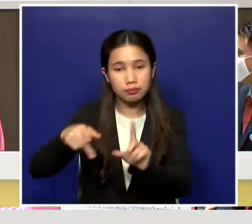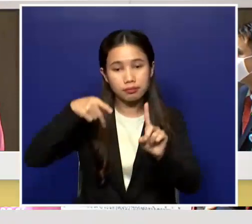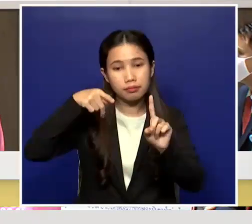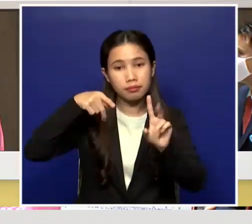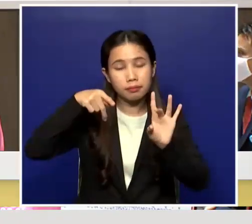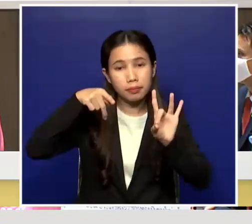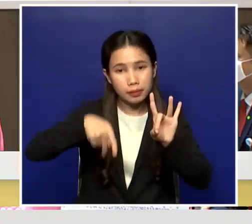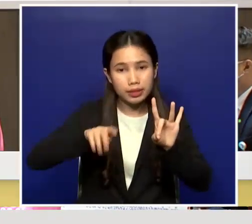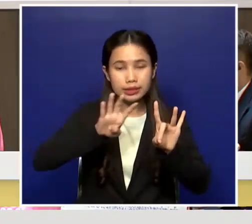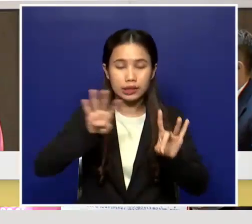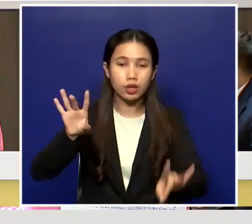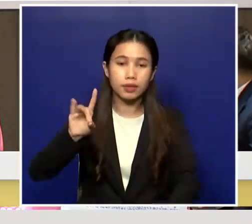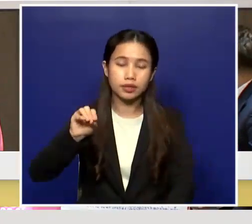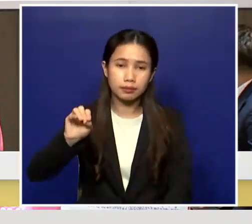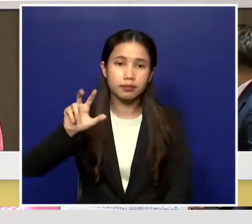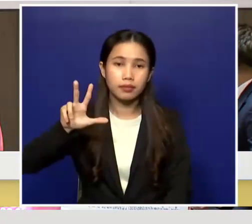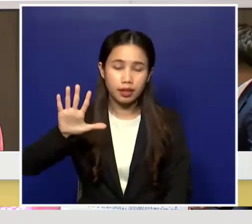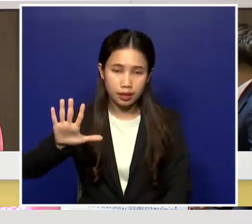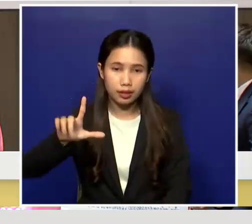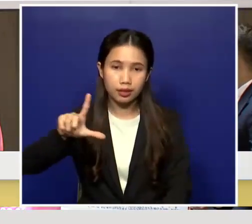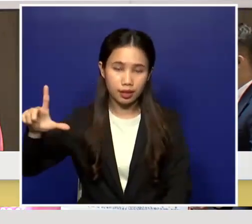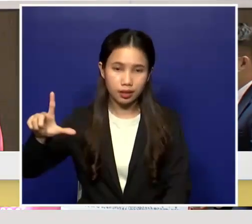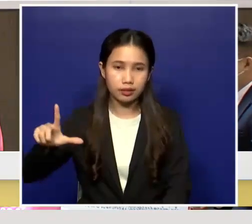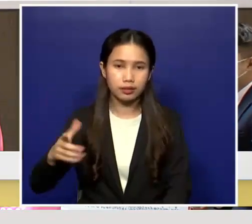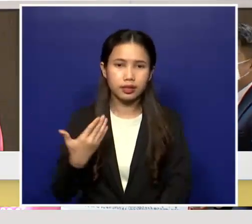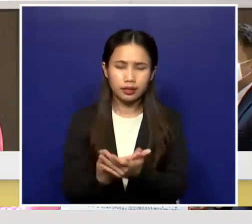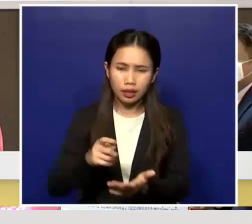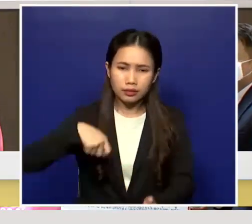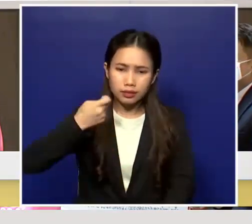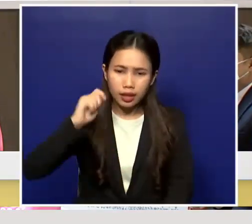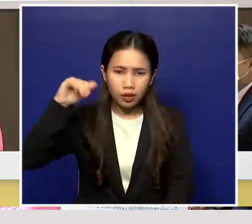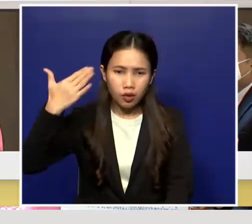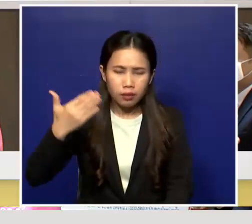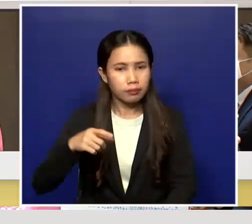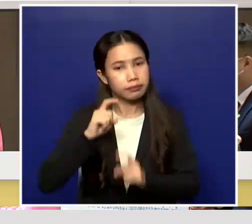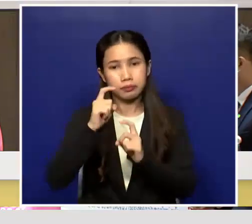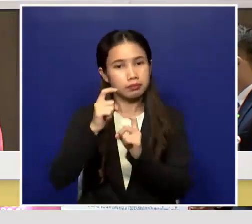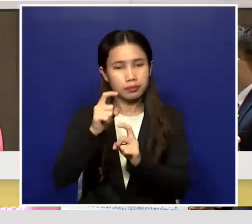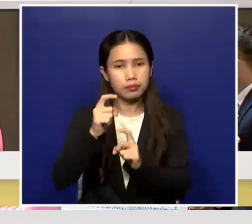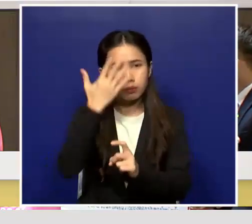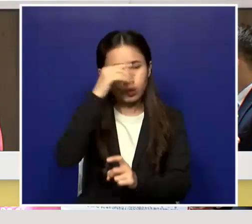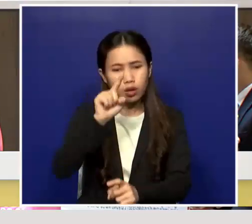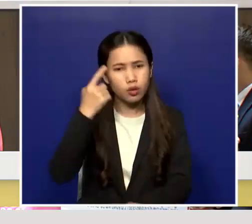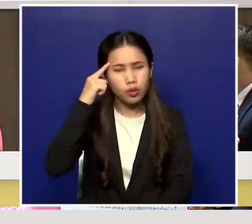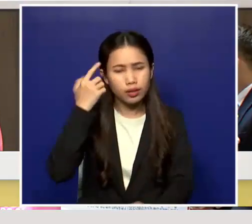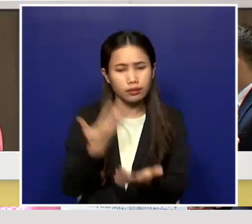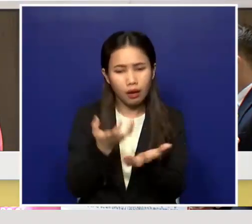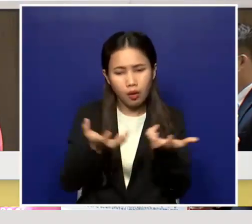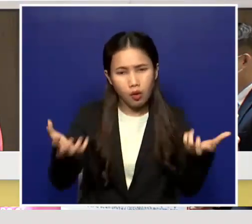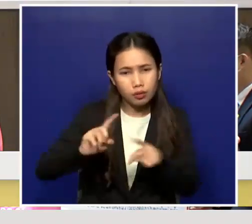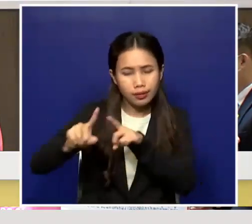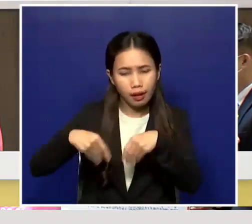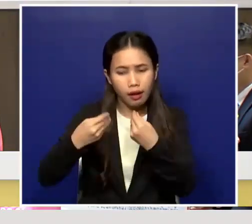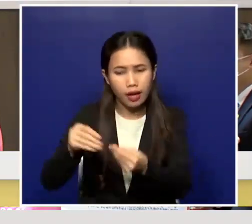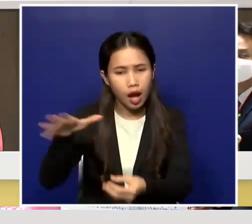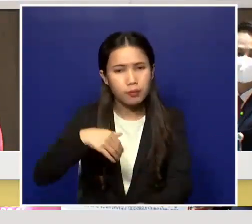านรถเชียงกงนี่นะคุณไปจ่ายเงินก่อนนี่มันอันตรายมากนะแล้วคุณจะรู้แน่เขาจะหาอะไรมาจากไหน